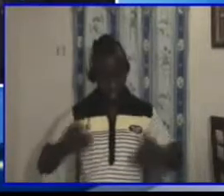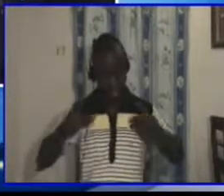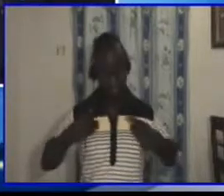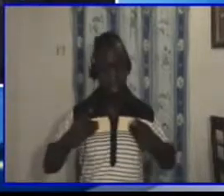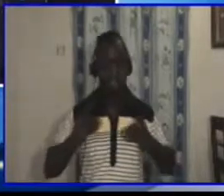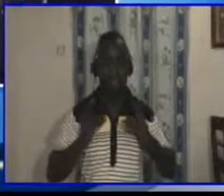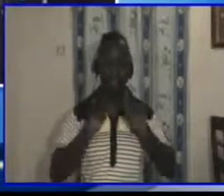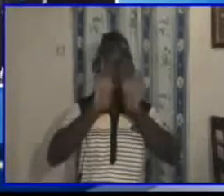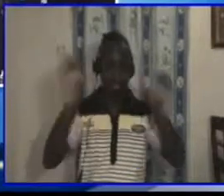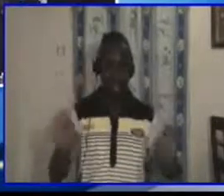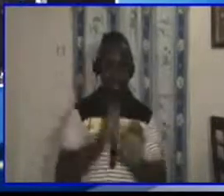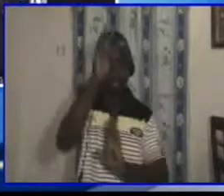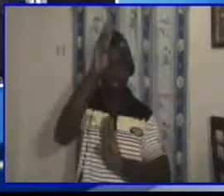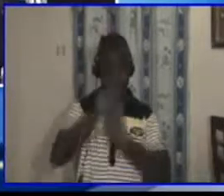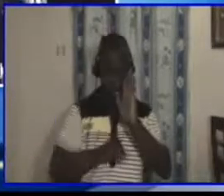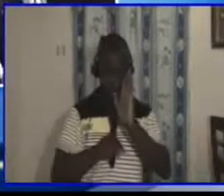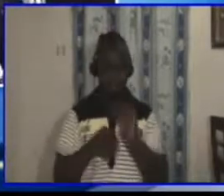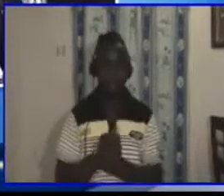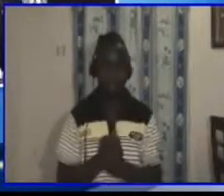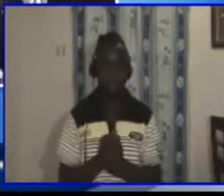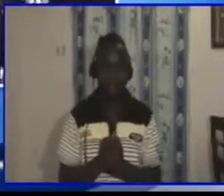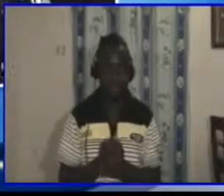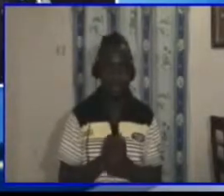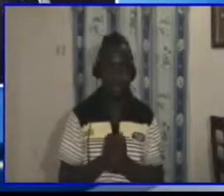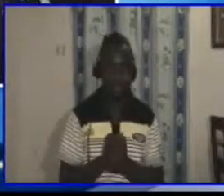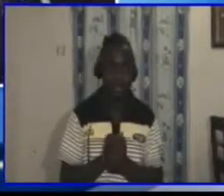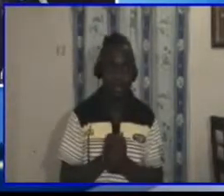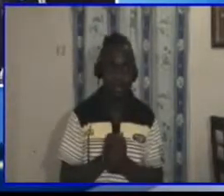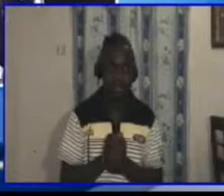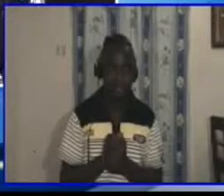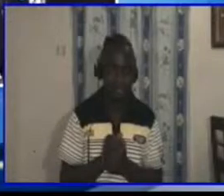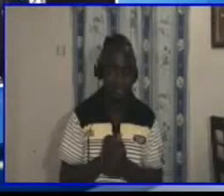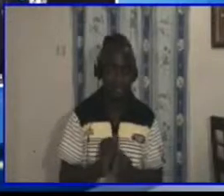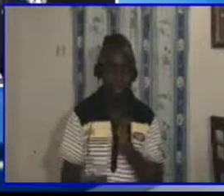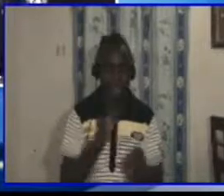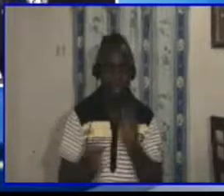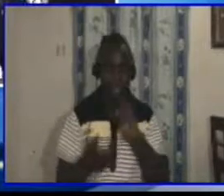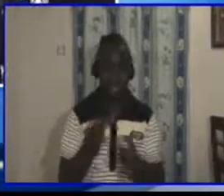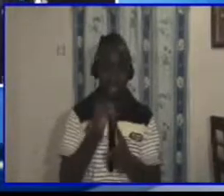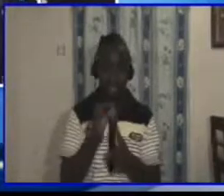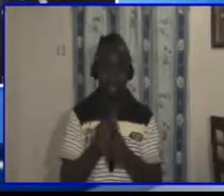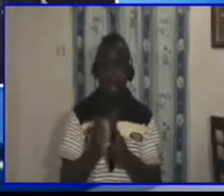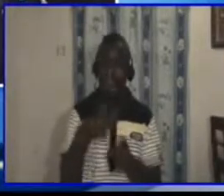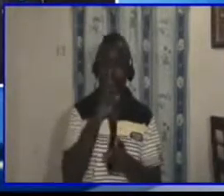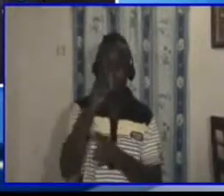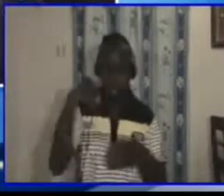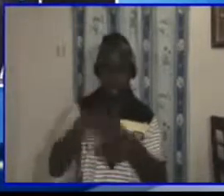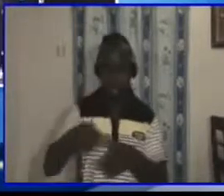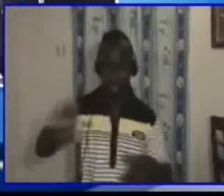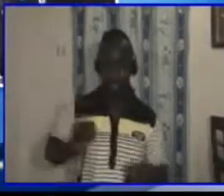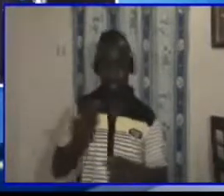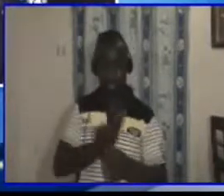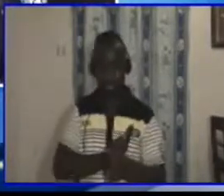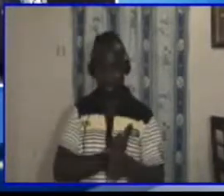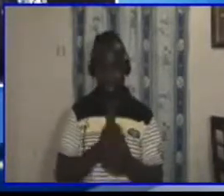e la terra passeranno ma la parola di dio dimora in